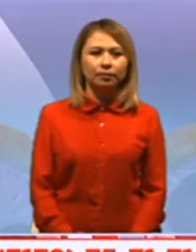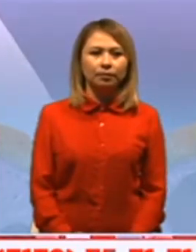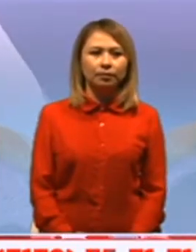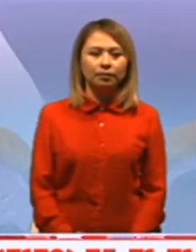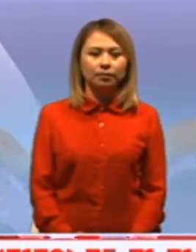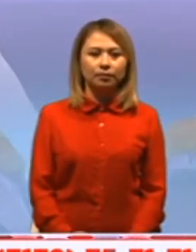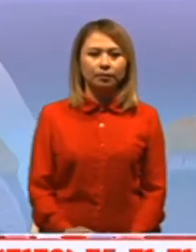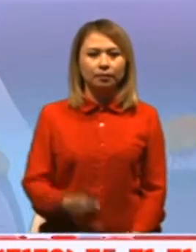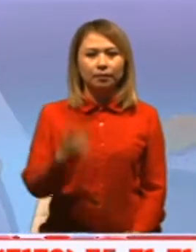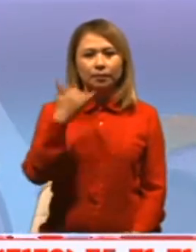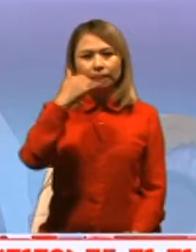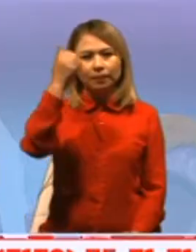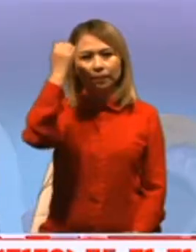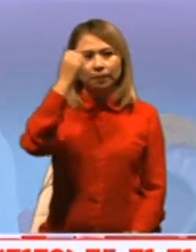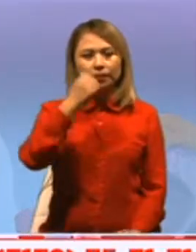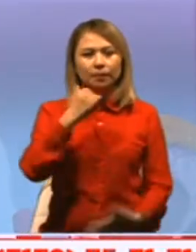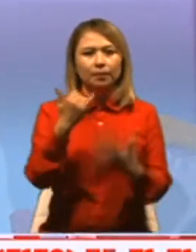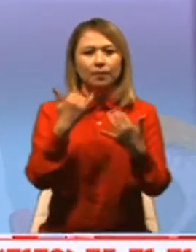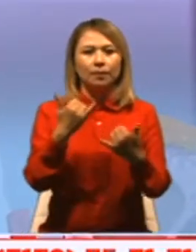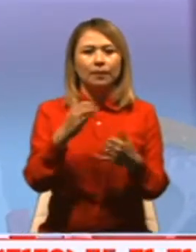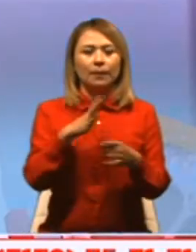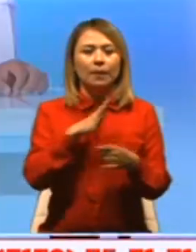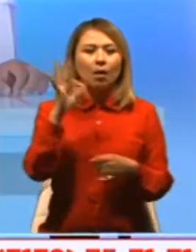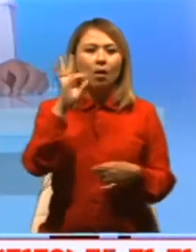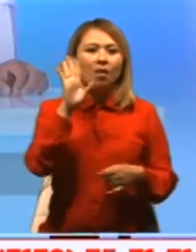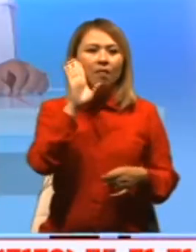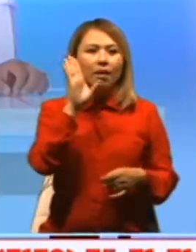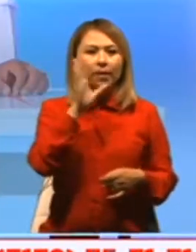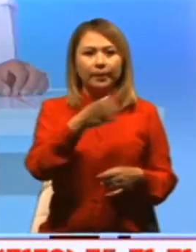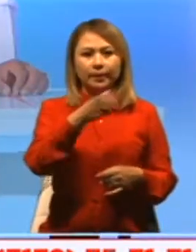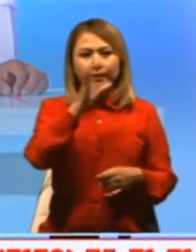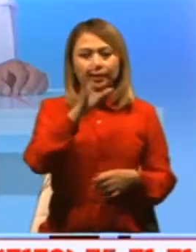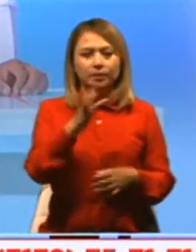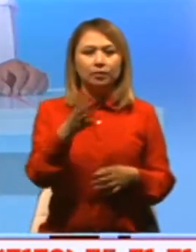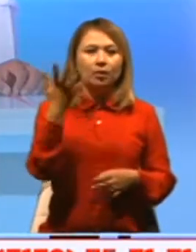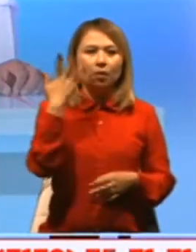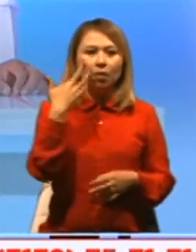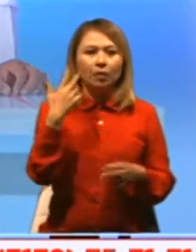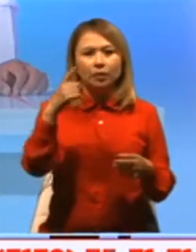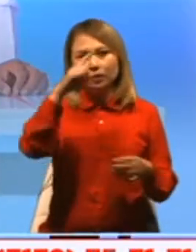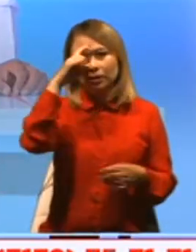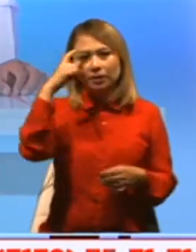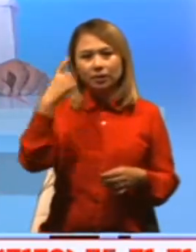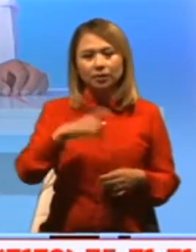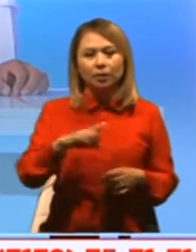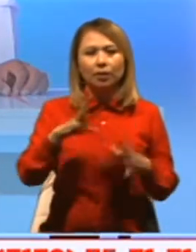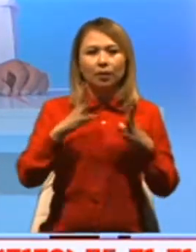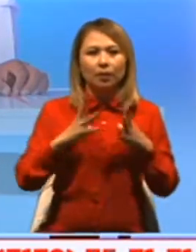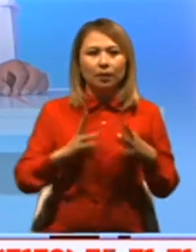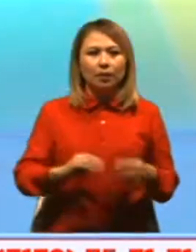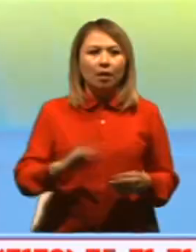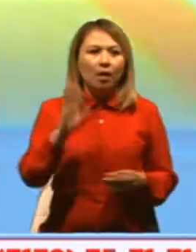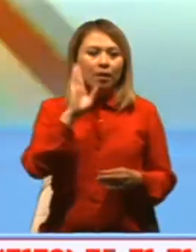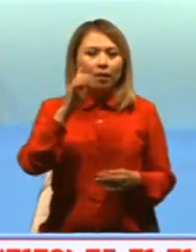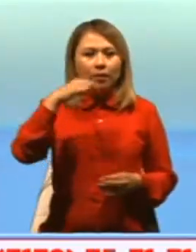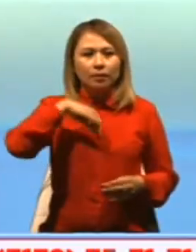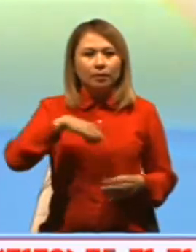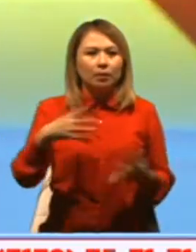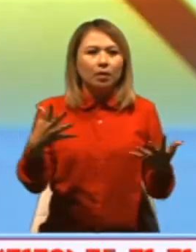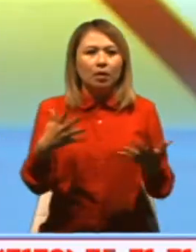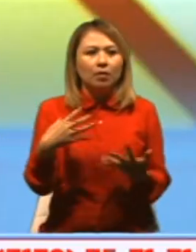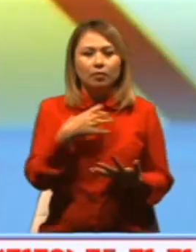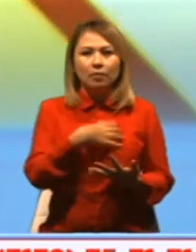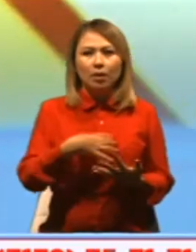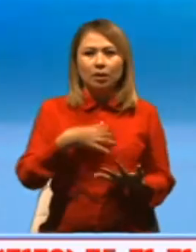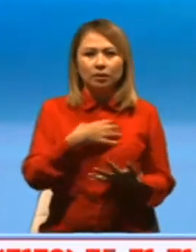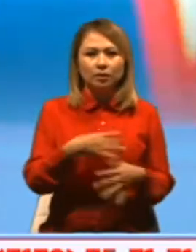хабарласқаныңызға рахмет, құрметті көрермендер. Біз бүгін су ішу тәртібі, ыстық кезде шөлді қалай басамыз, су біздің ағзамызда қандай